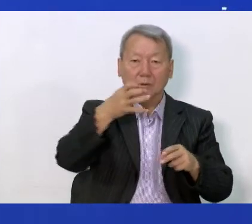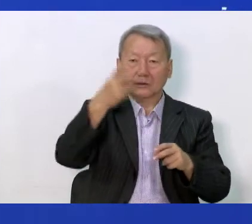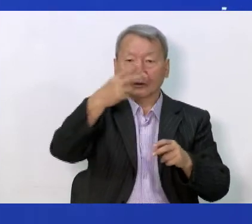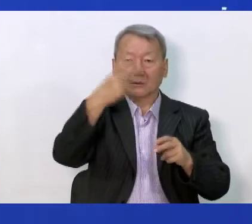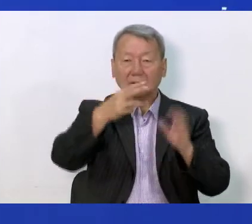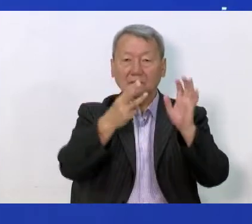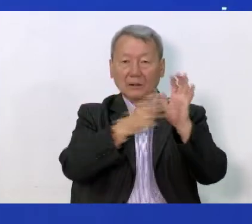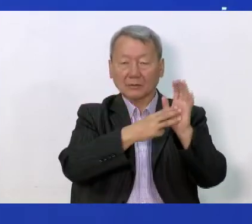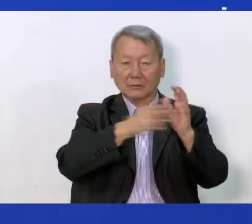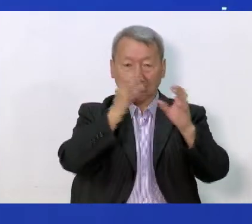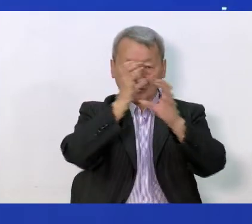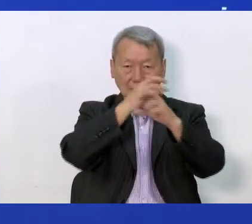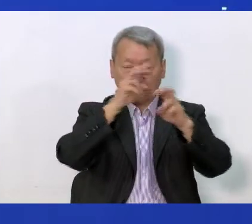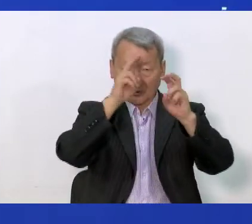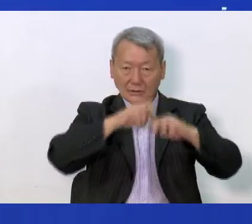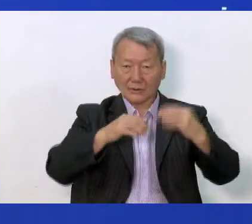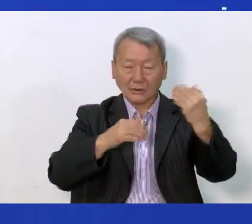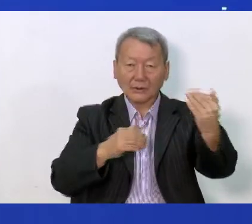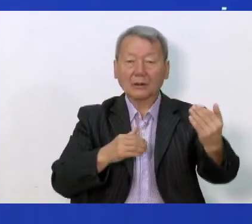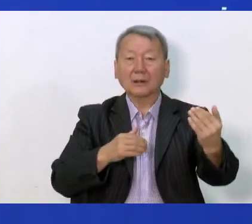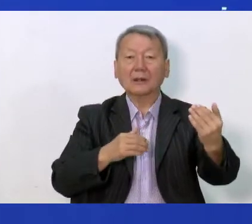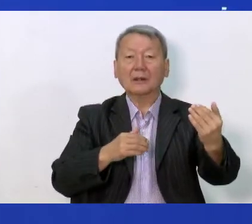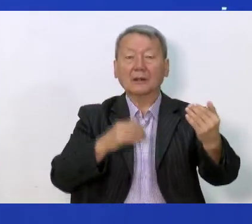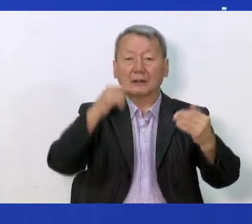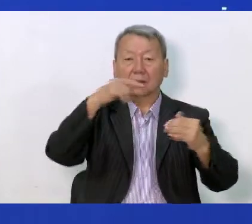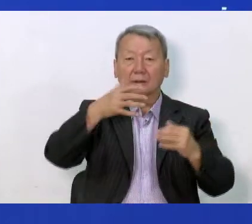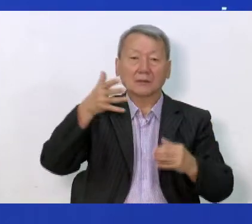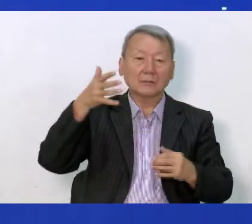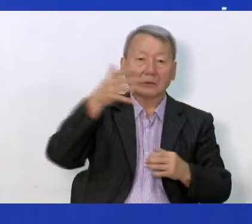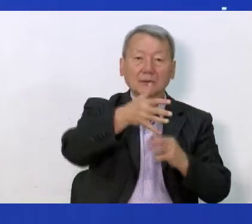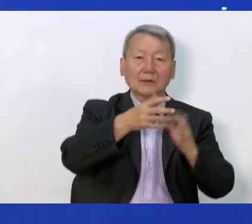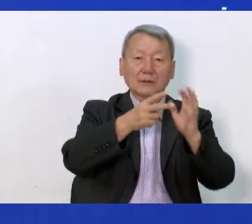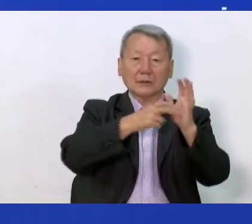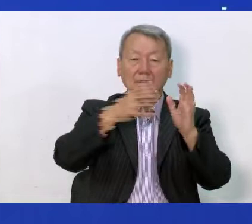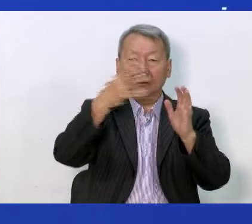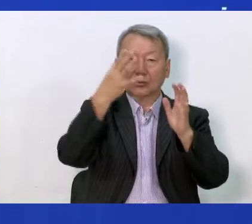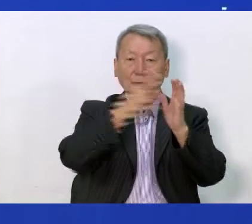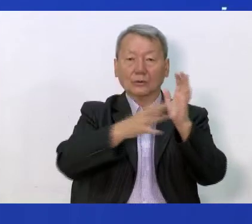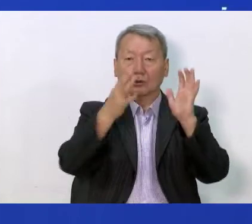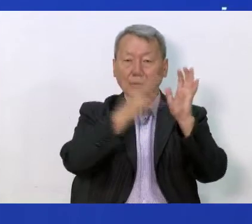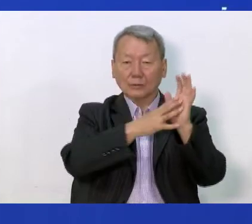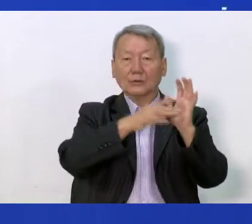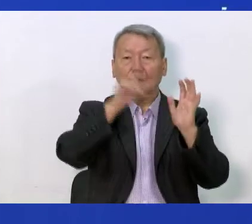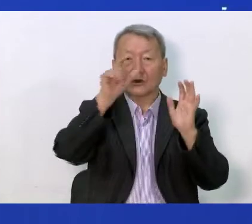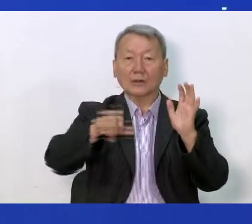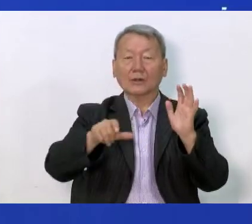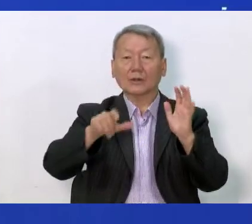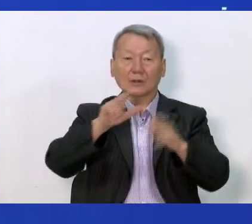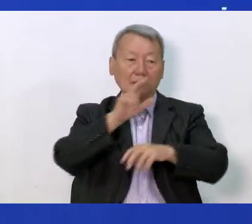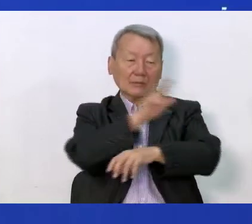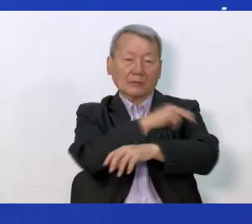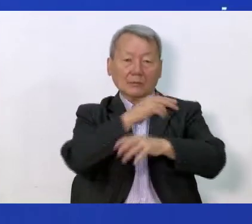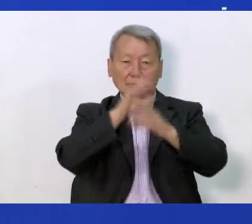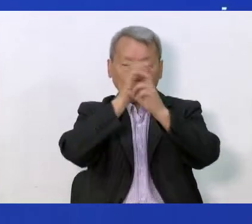4428 лаборатория тарабынан тастыкталгандар жана 5799 бейтап